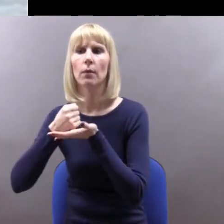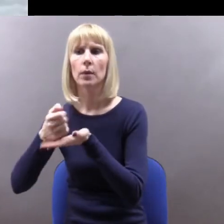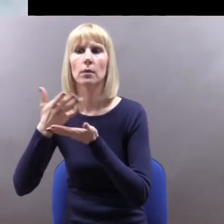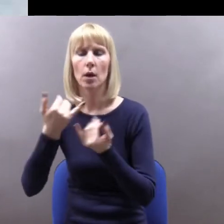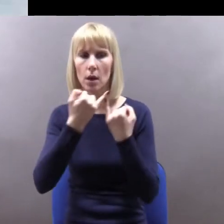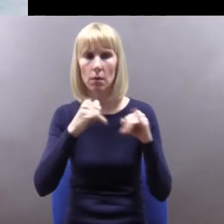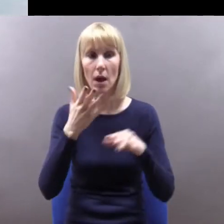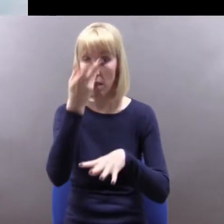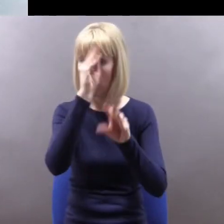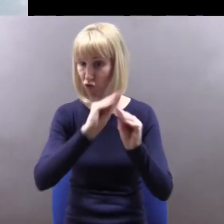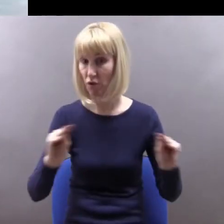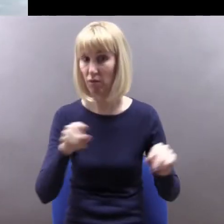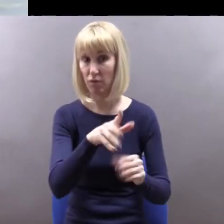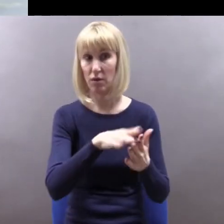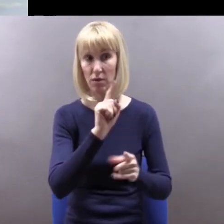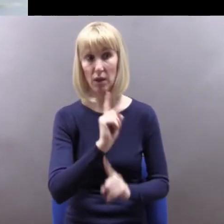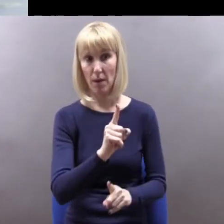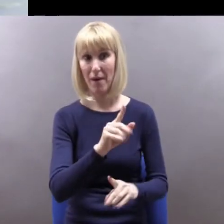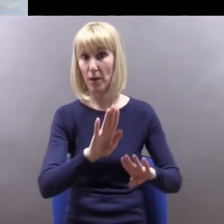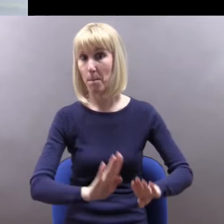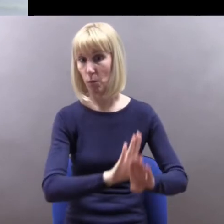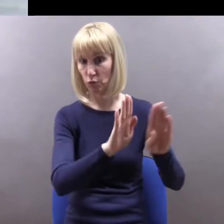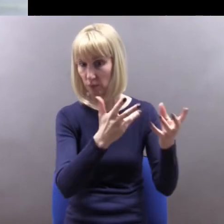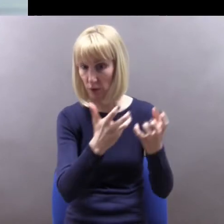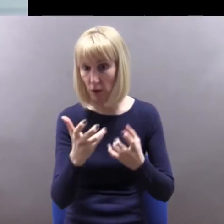finansowania, naprawdę gigantyczny szacunek